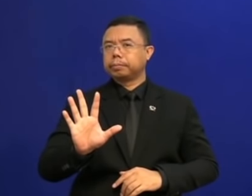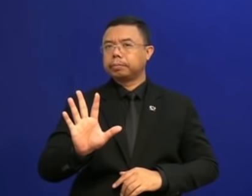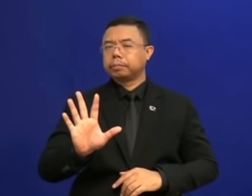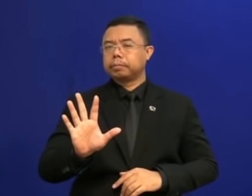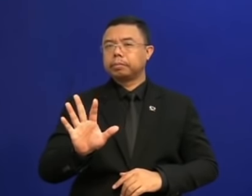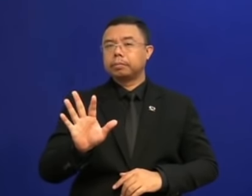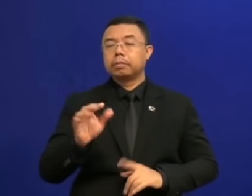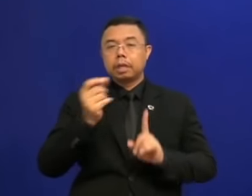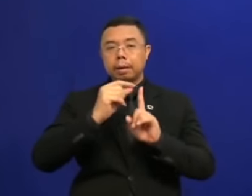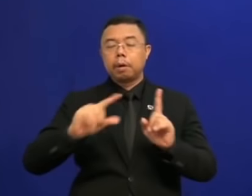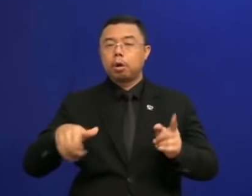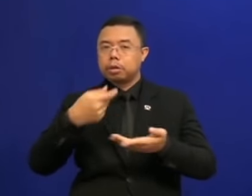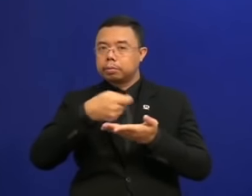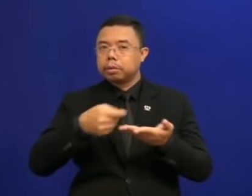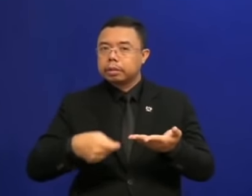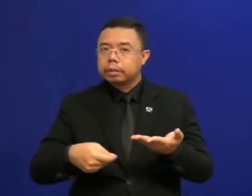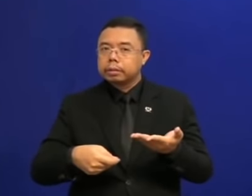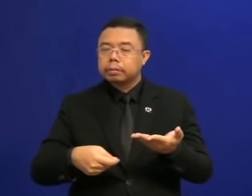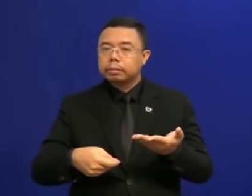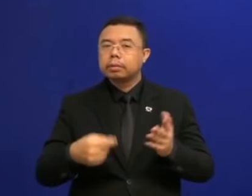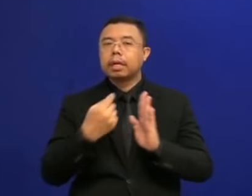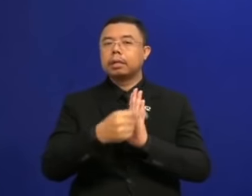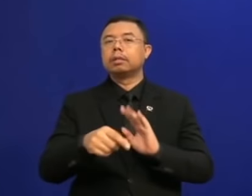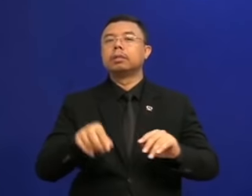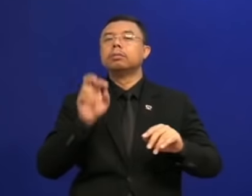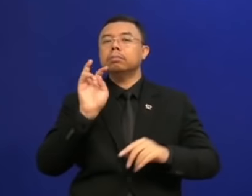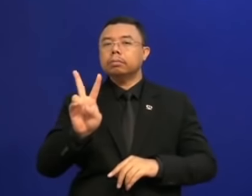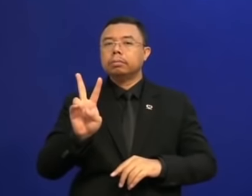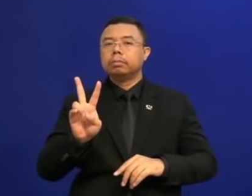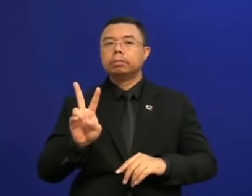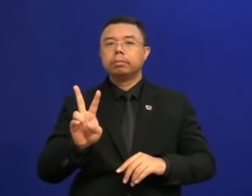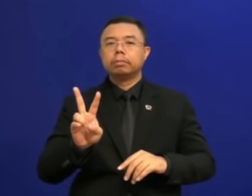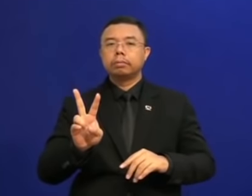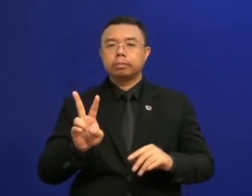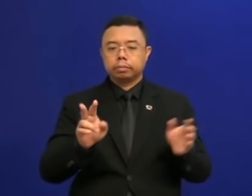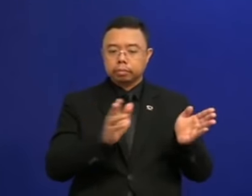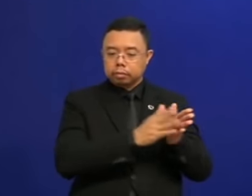Dia menulis begini. Ayat yang kedua.